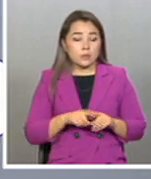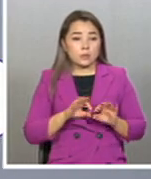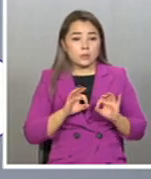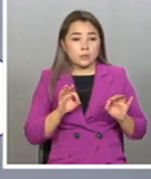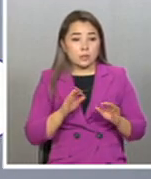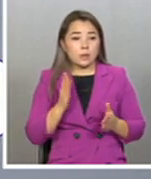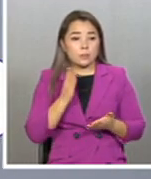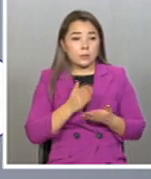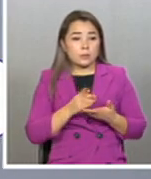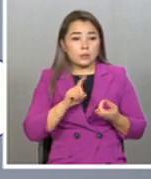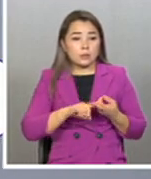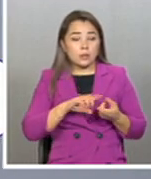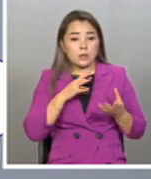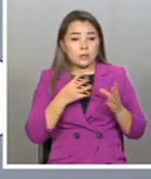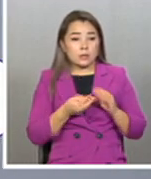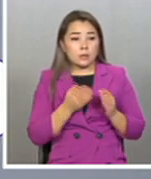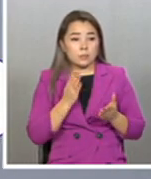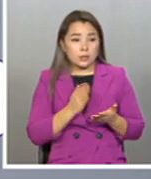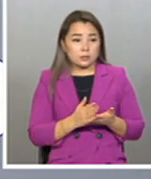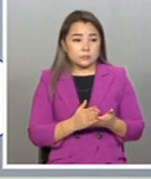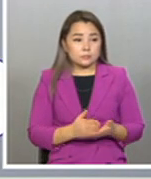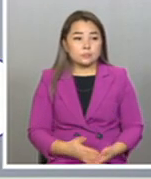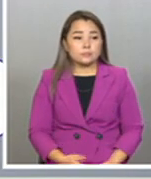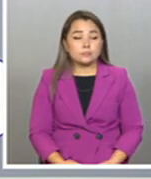барынша бейімделеді.